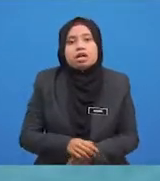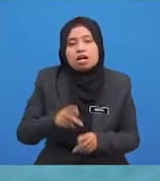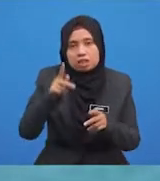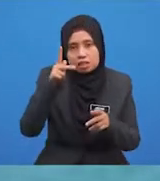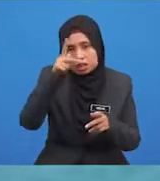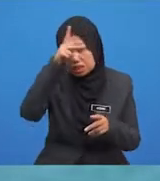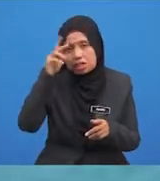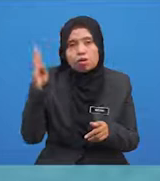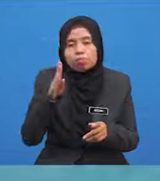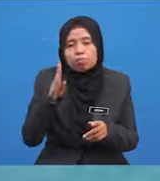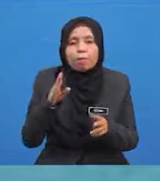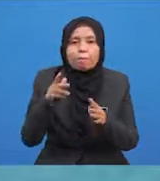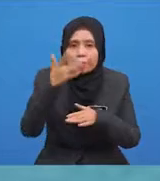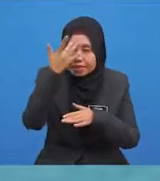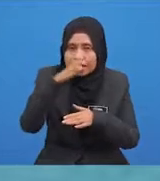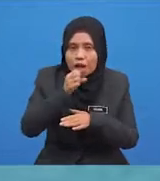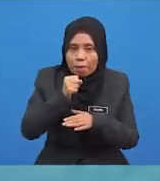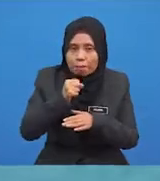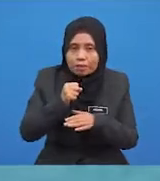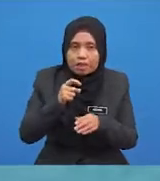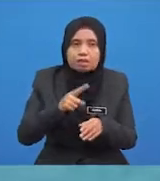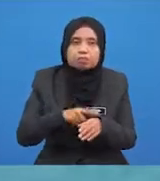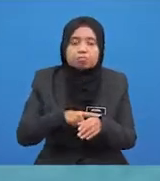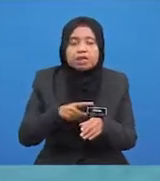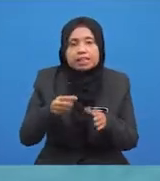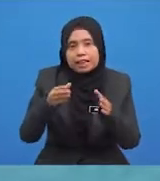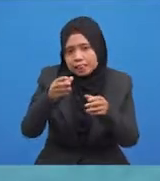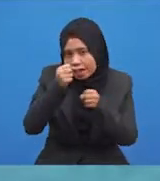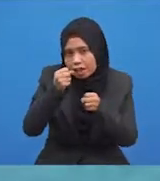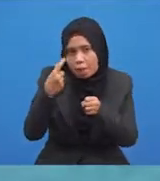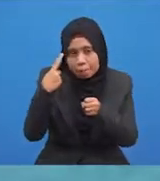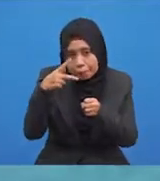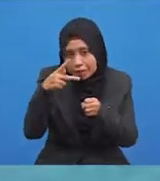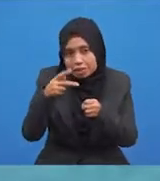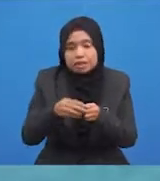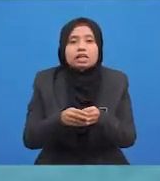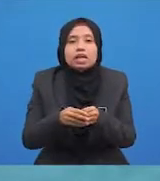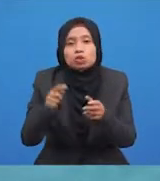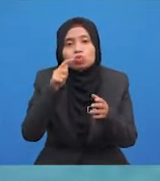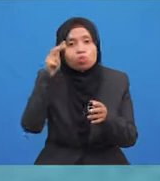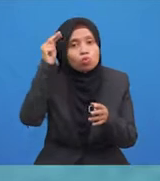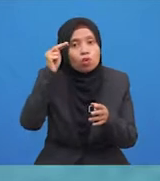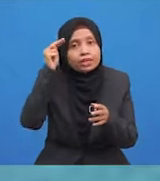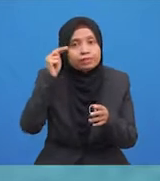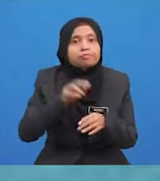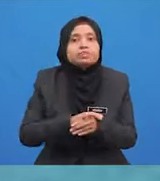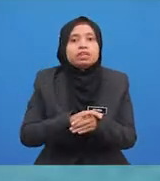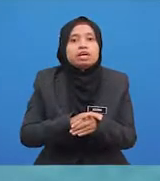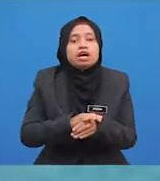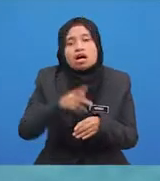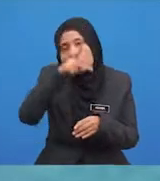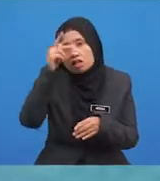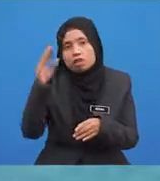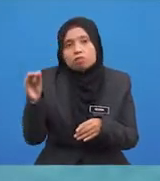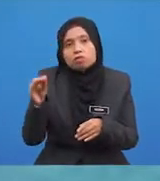Kelabu pandai mengambil kesempatan dan menarik perhatian tuannya. kelabu seekor kucing yang